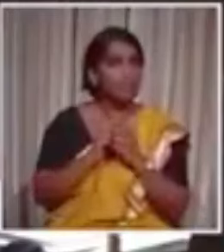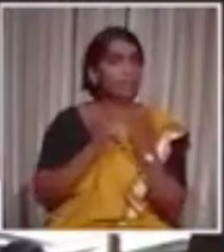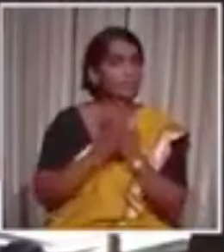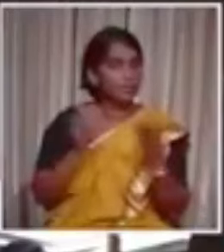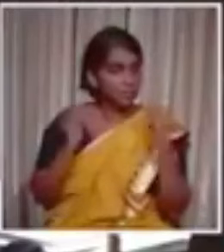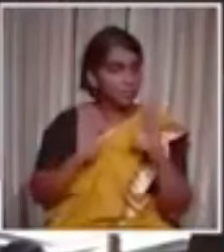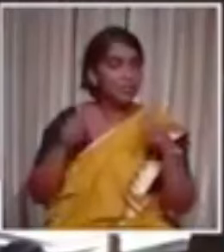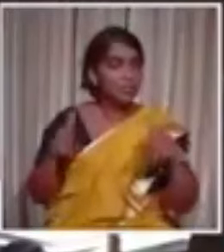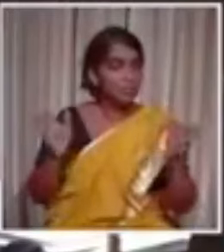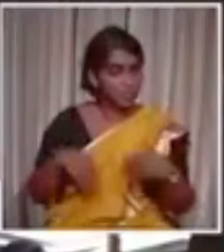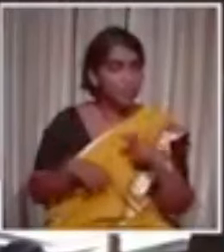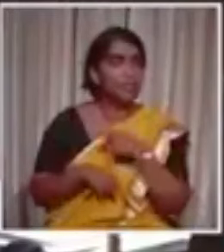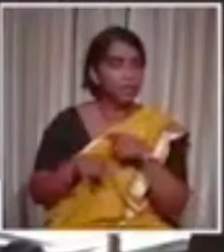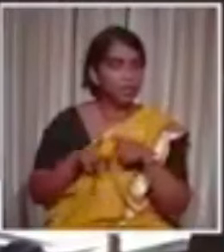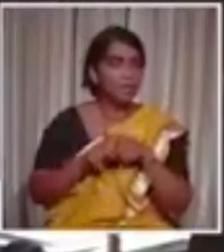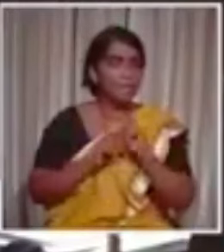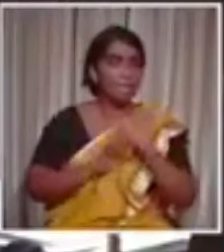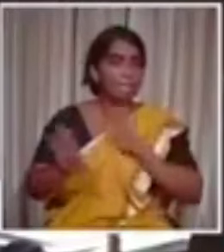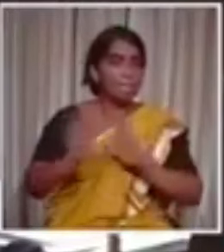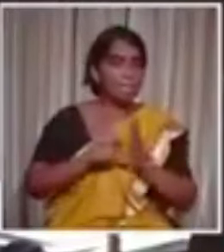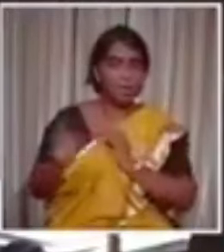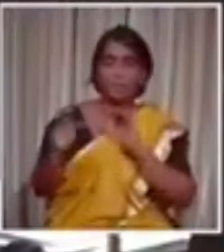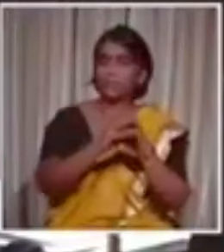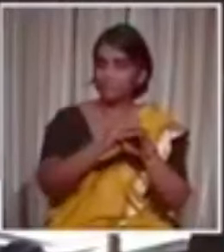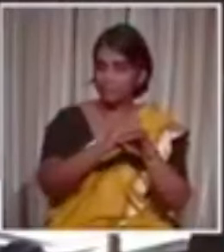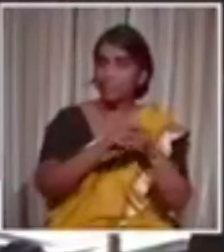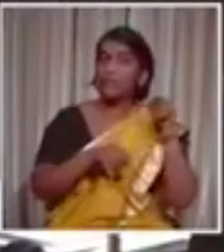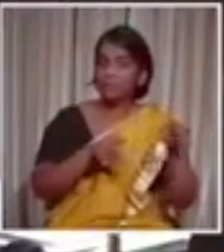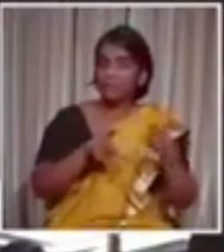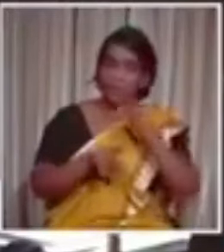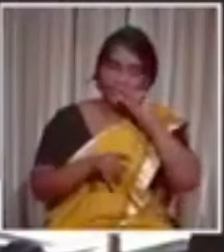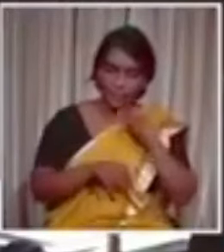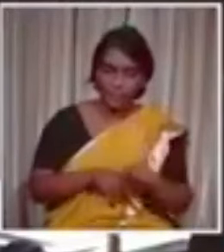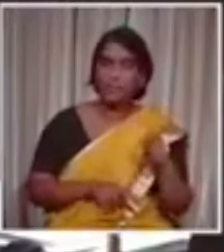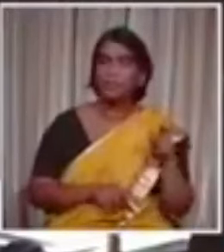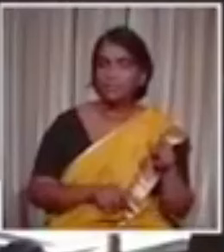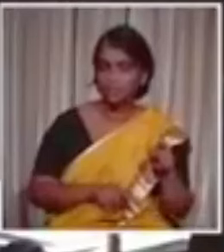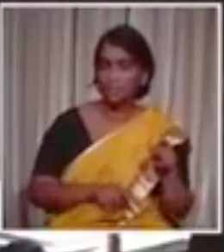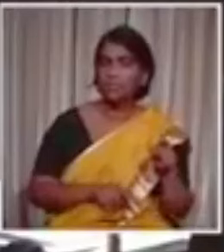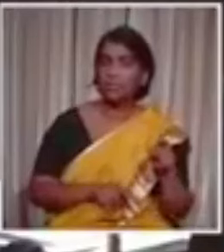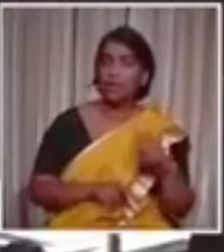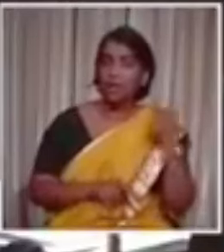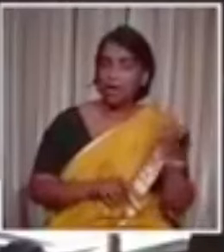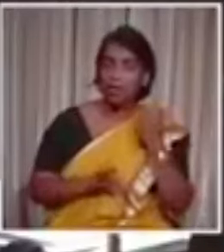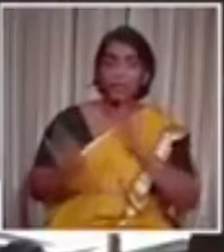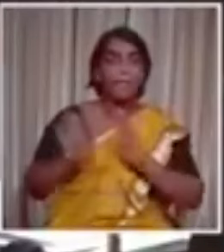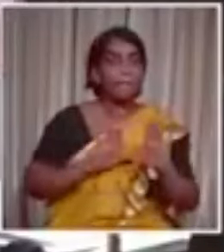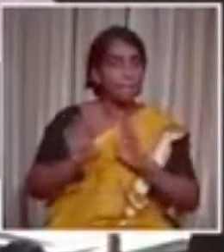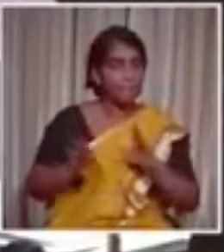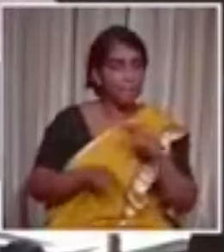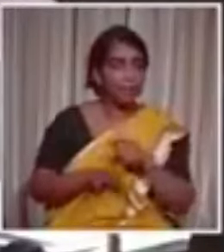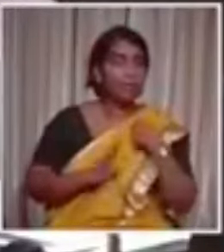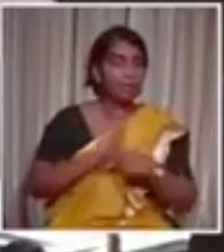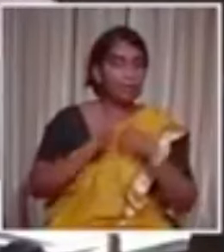සඳහා තමයි මේ අය පාලන බලයට අපි ගේන්නේ. ඒ නිසා නිස්සක වශයෙන්ම එම නව පාලනයට අපේ